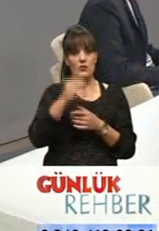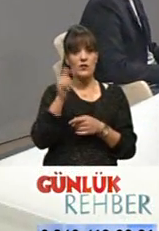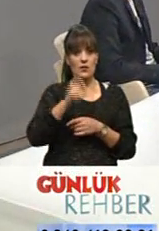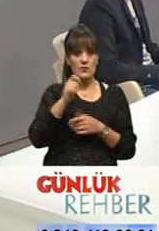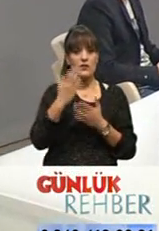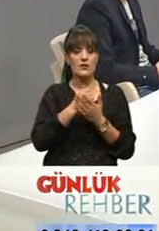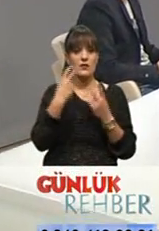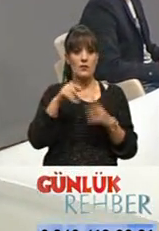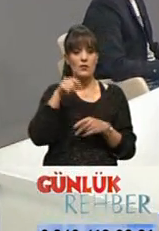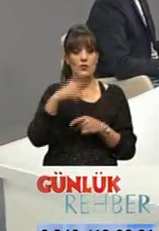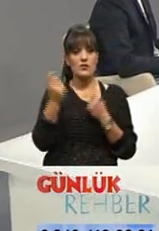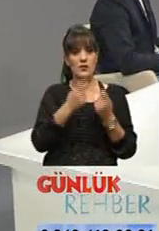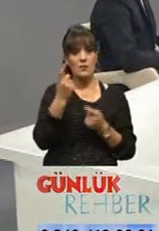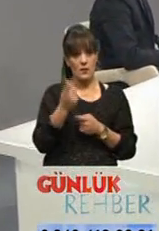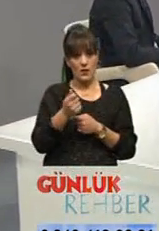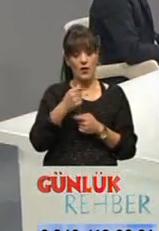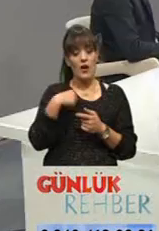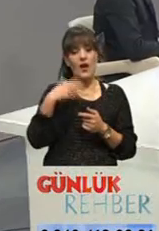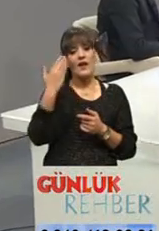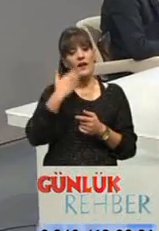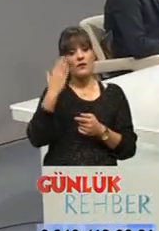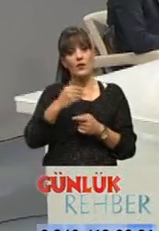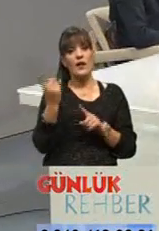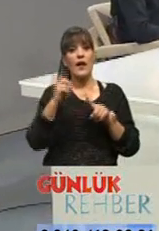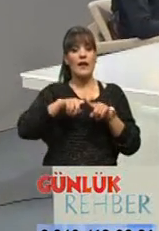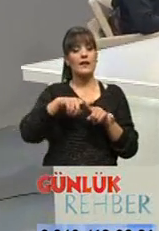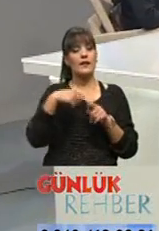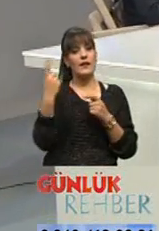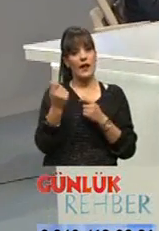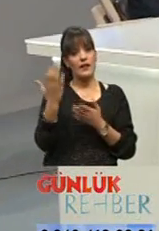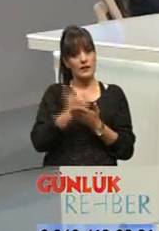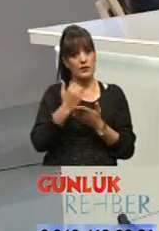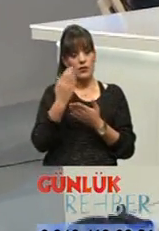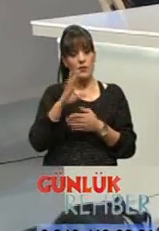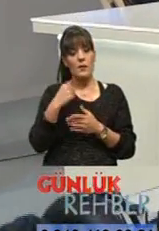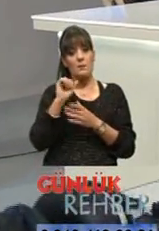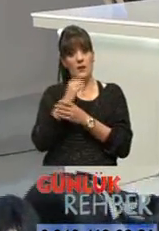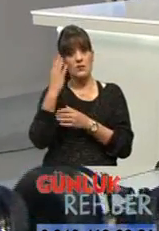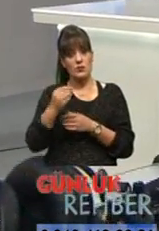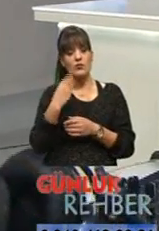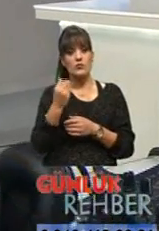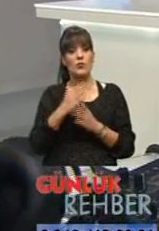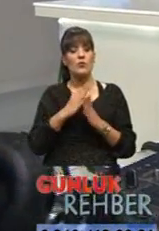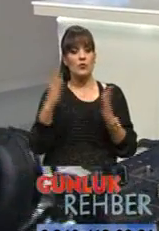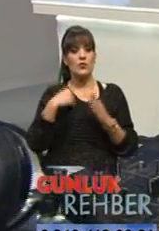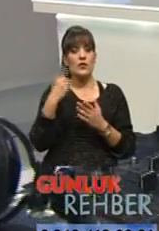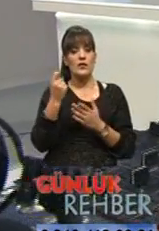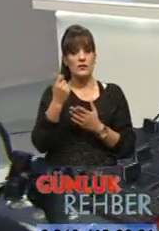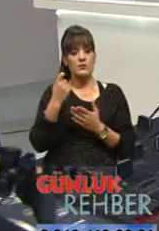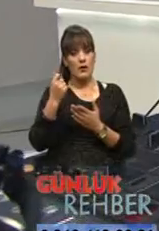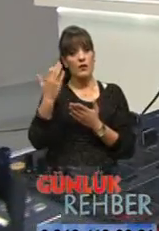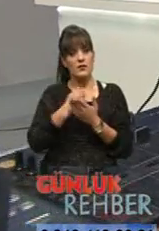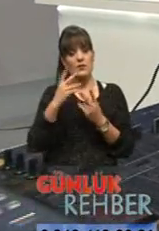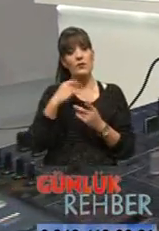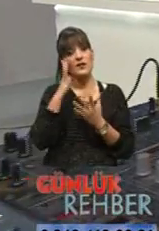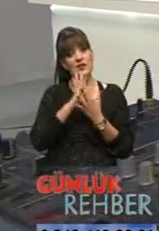da kazanabilir bu işten para. Hobi olarak yaparsa bir ek gelir olabilir. Meslek olarak yaparsa da ciddi rakamlar kazanabilir. Ama tabii